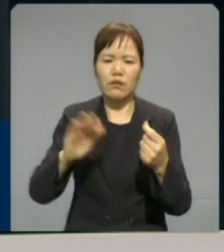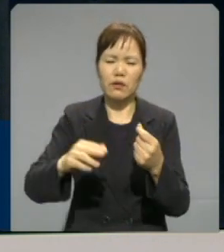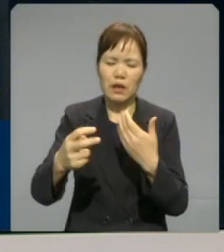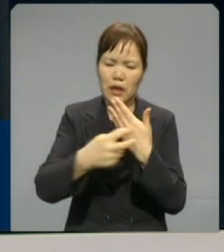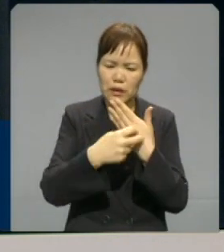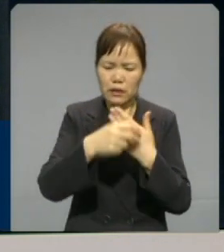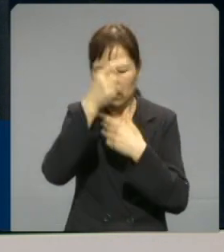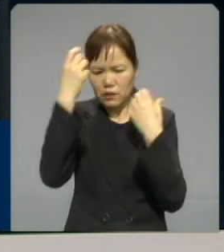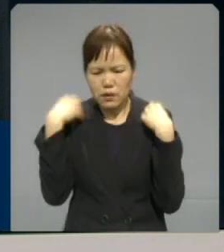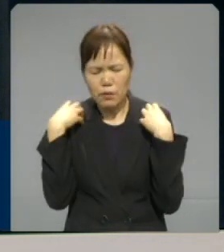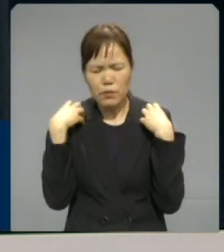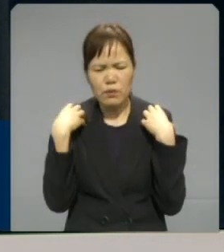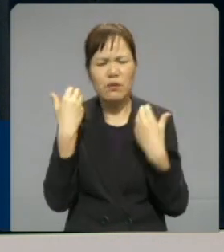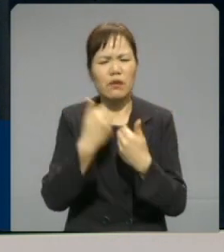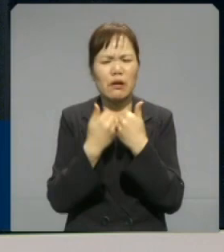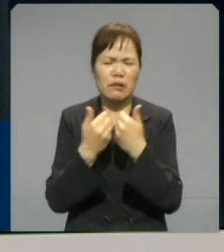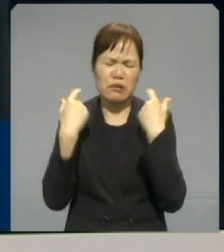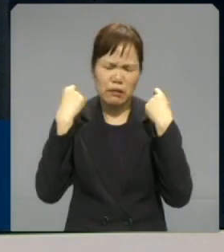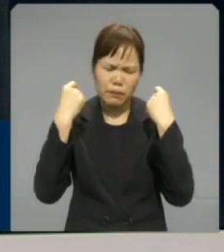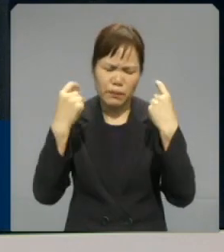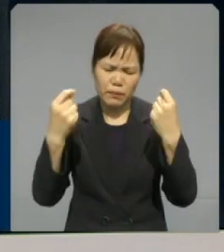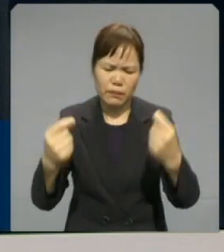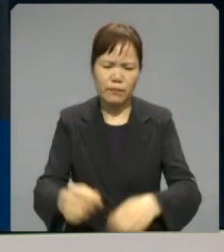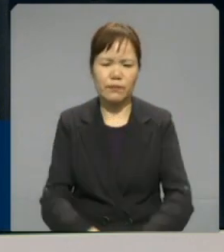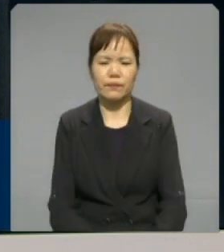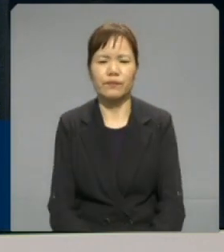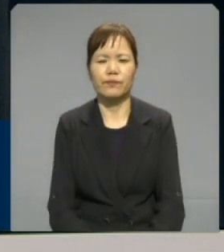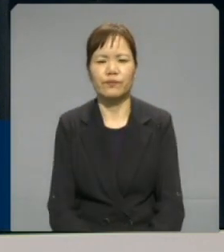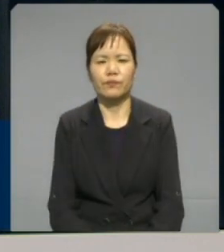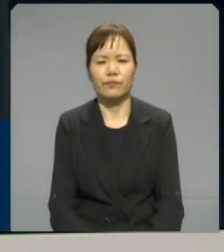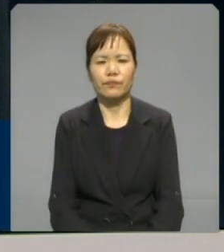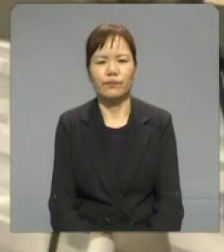갈등의 실에는 풀리지 않고 있습니다 백소민